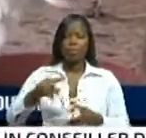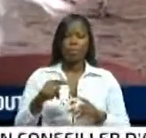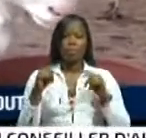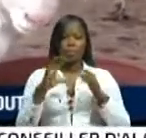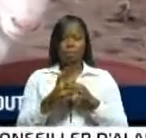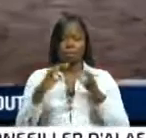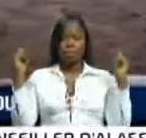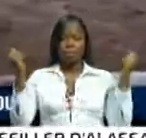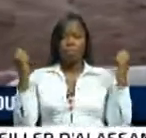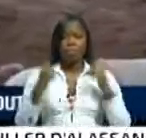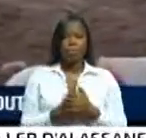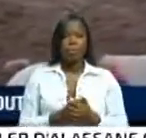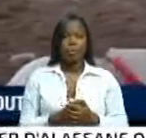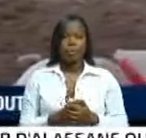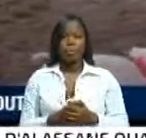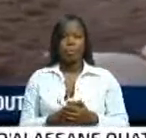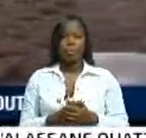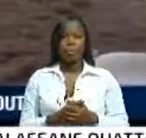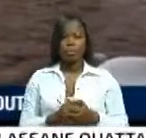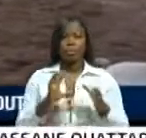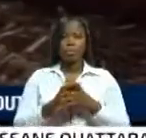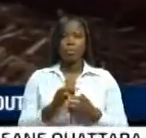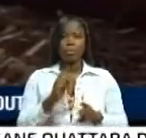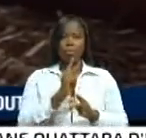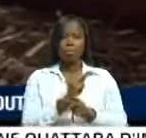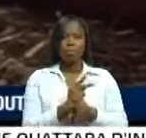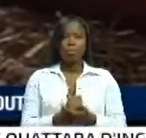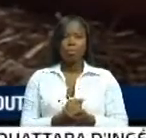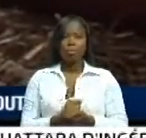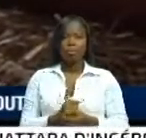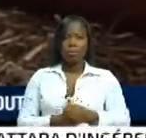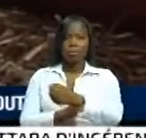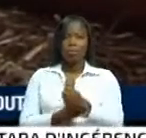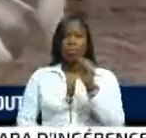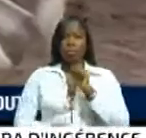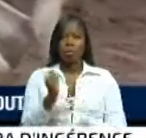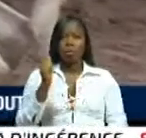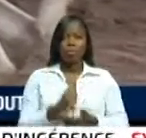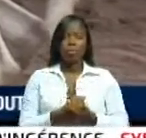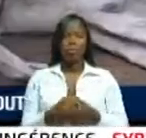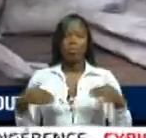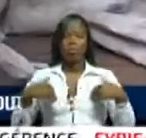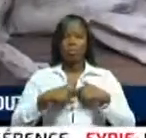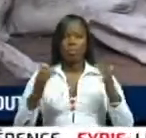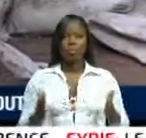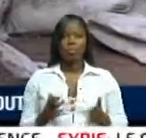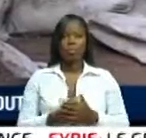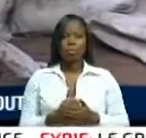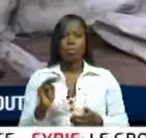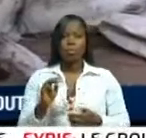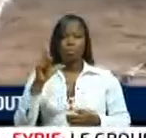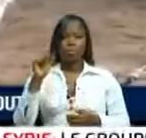est décrié le coût exorbitant de l'entretien les petits luminaires y est pour beaucoup les éleveurs des caisses en moyenne